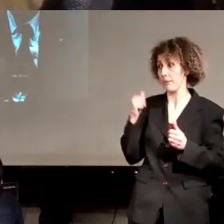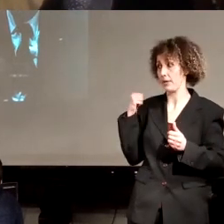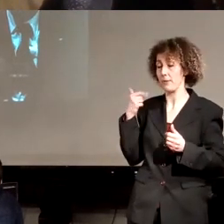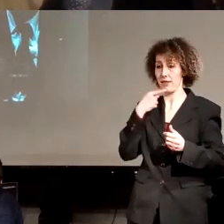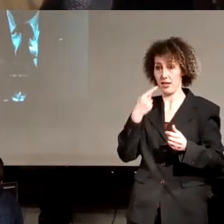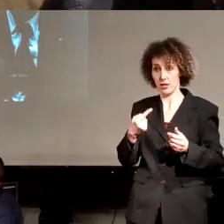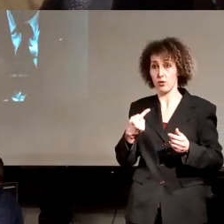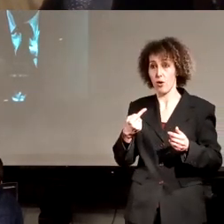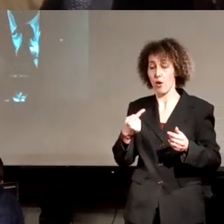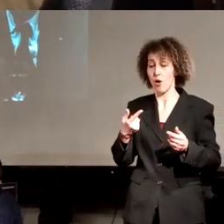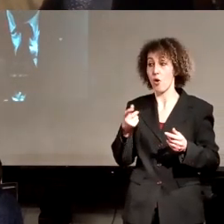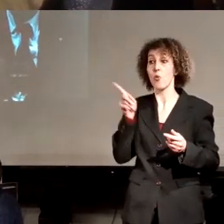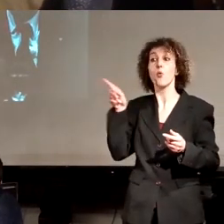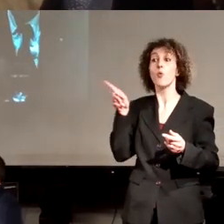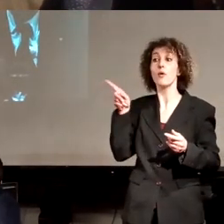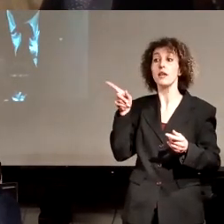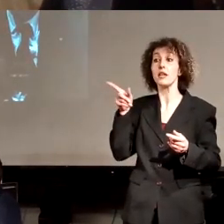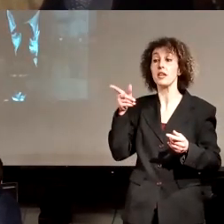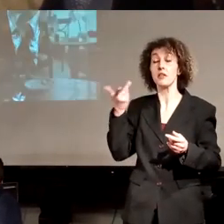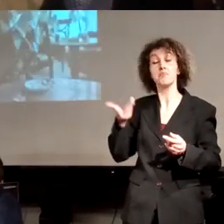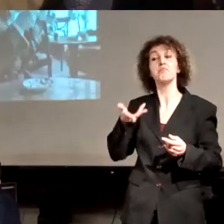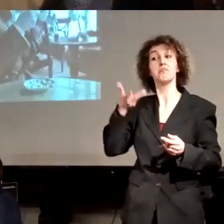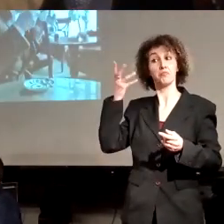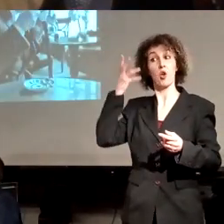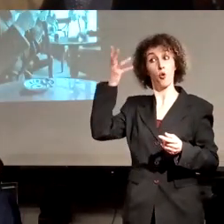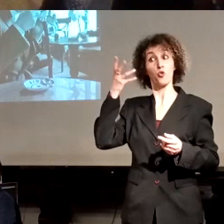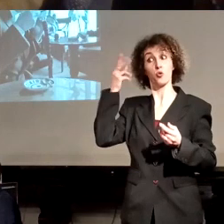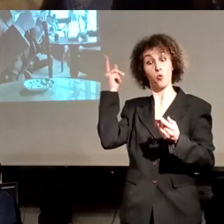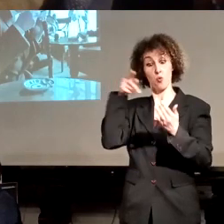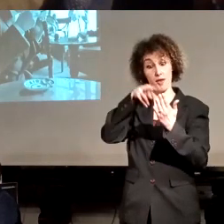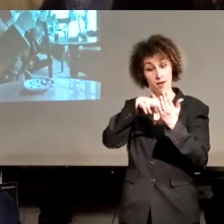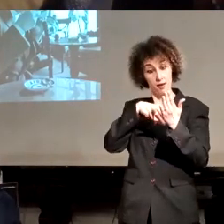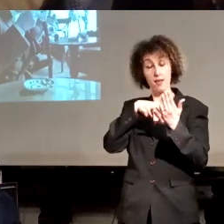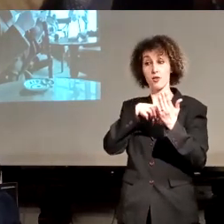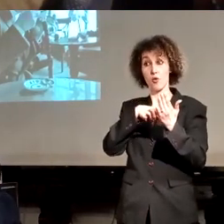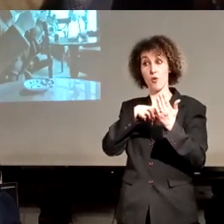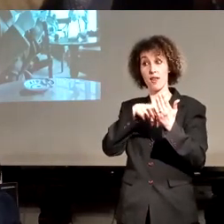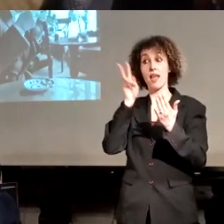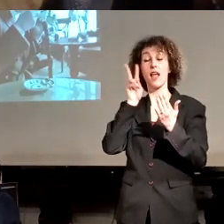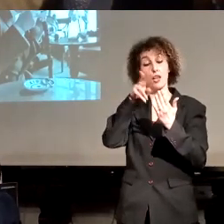del fatto che lui era molto fiero di essere un lettore che lui è un lettore che scrive